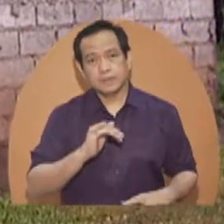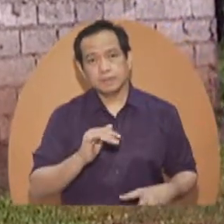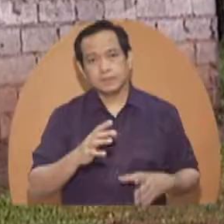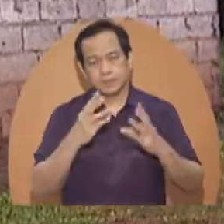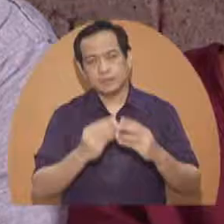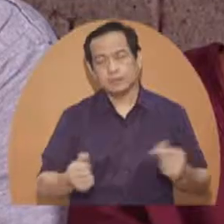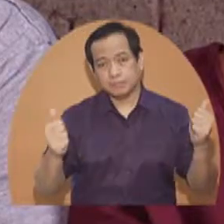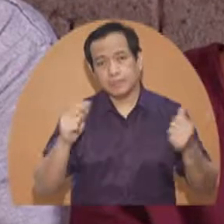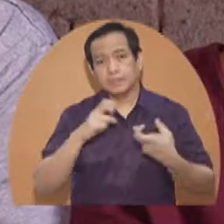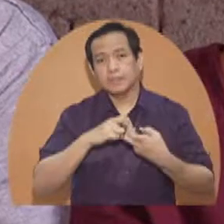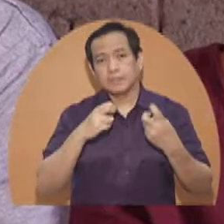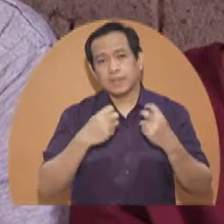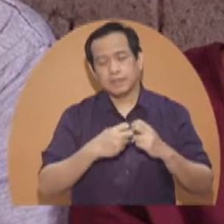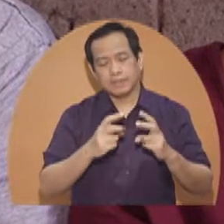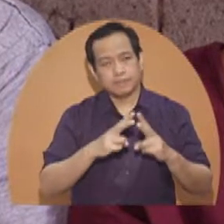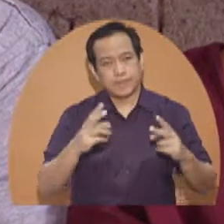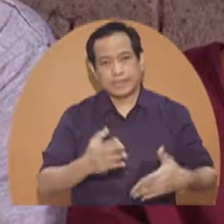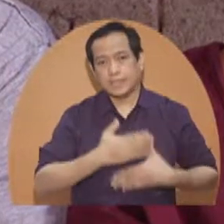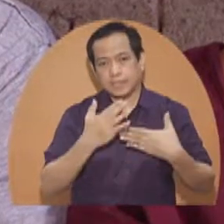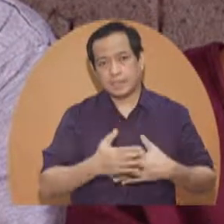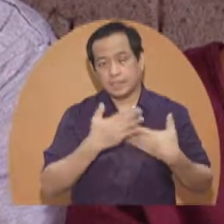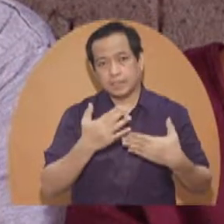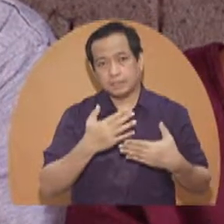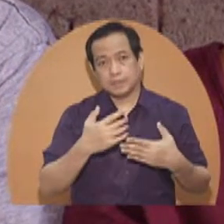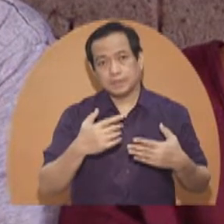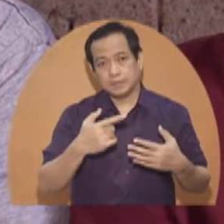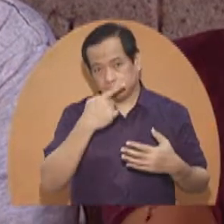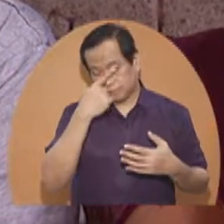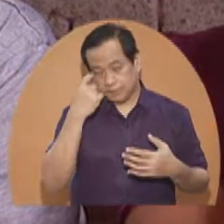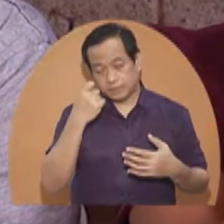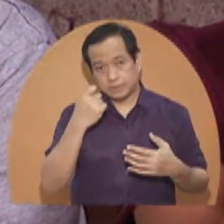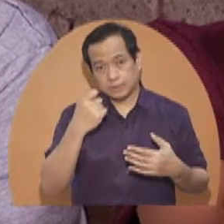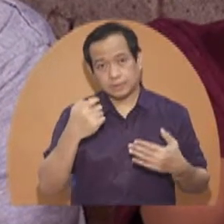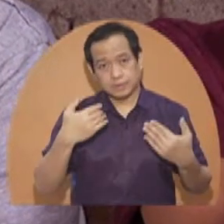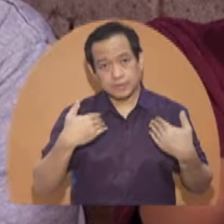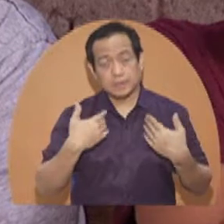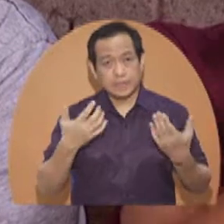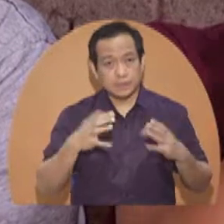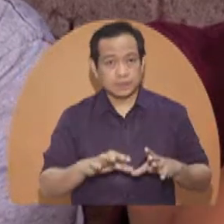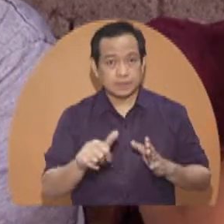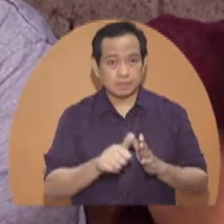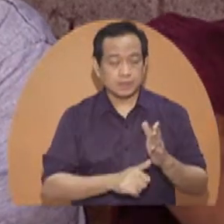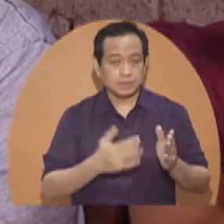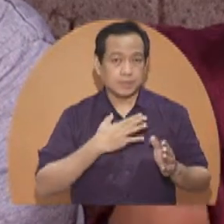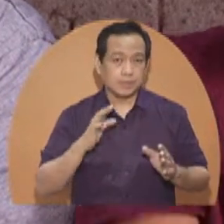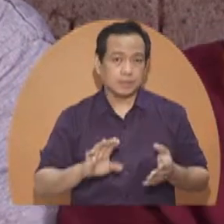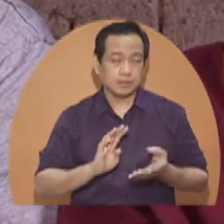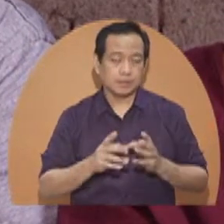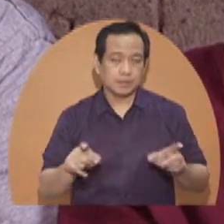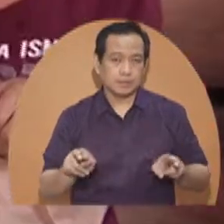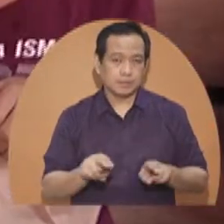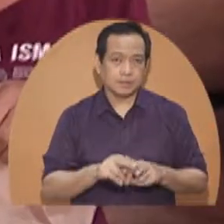ng tinik. Masaya-masaya po. Parang sobrang saya po gawa ng natugunan at ma-opera at magiging normal